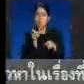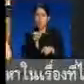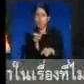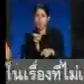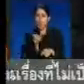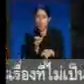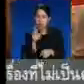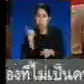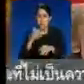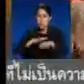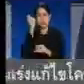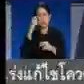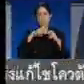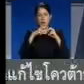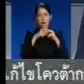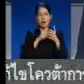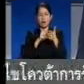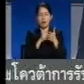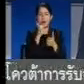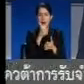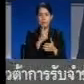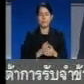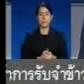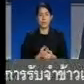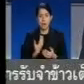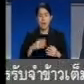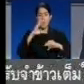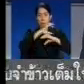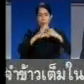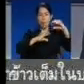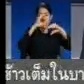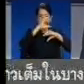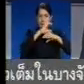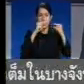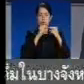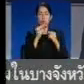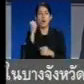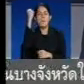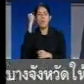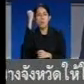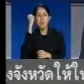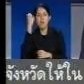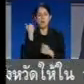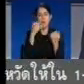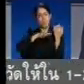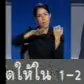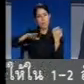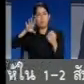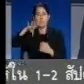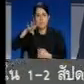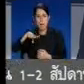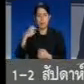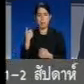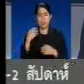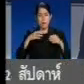และช่องผ่านเข้าออกของสถานี สำหรับโครงการรถเมย์ NGV 4,000 คันนั้นนะคะพรรคภูมิใจไทยยังคงเดินหน้าชี้แจงกับประชา